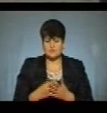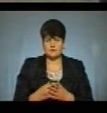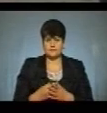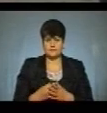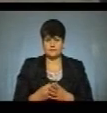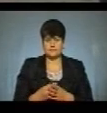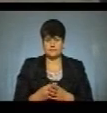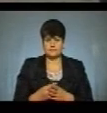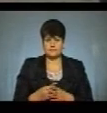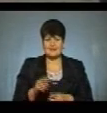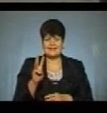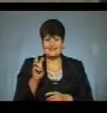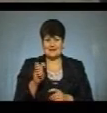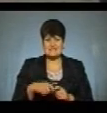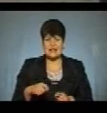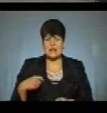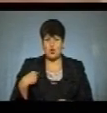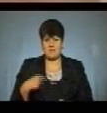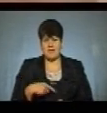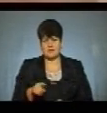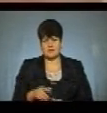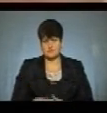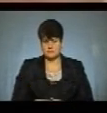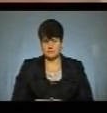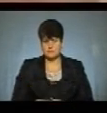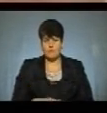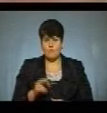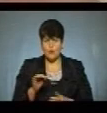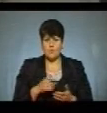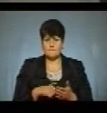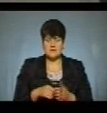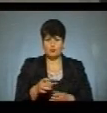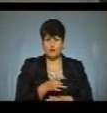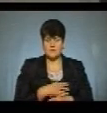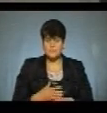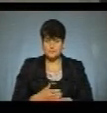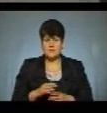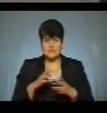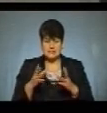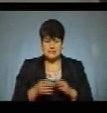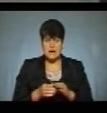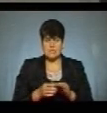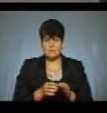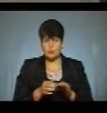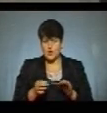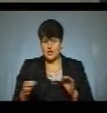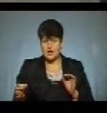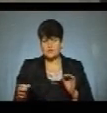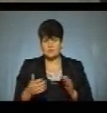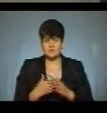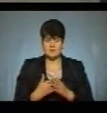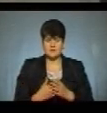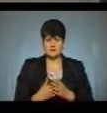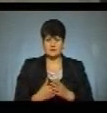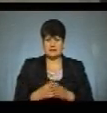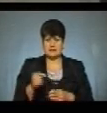близько 300 кілометрів. По місту і по району. При загальній протяжності наших газопроводів десь близько